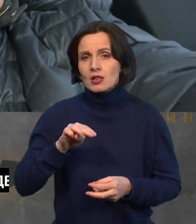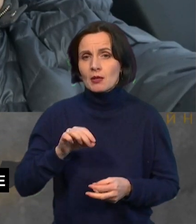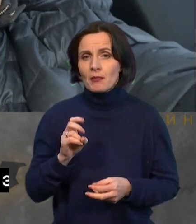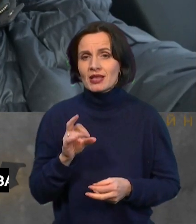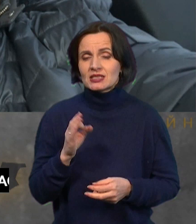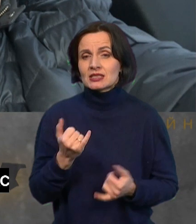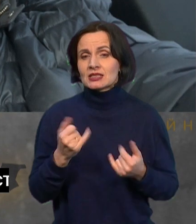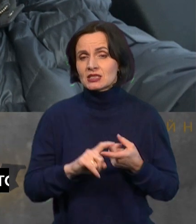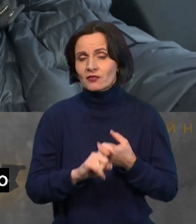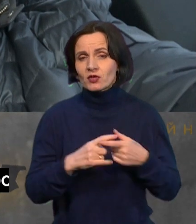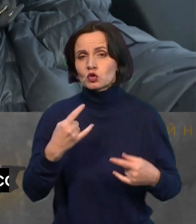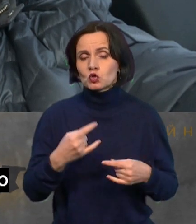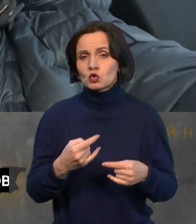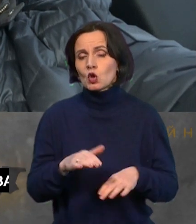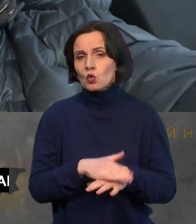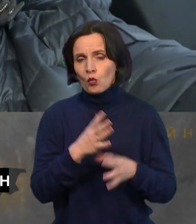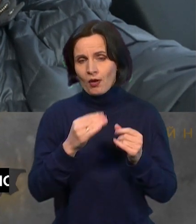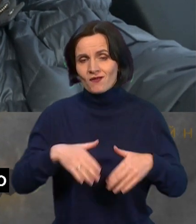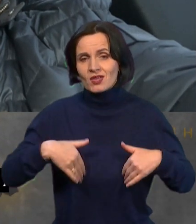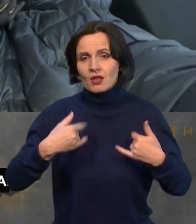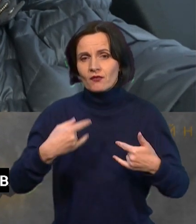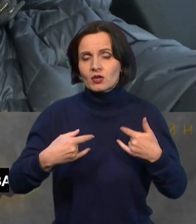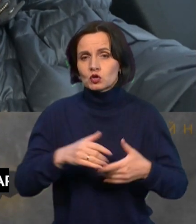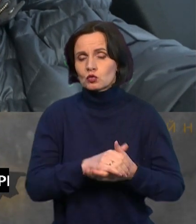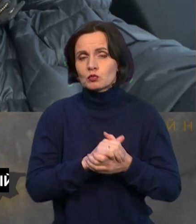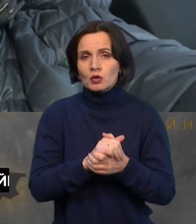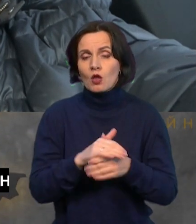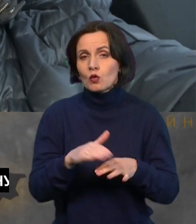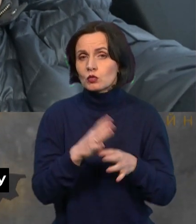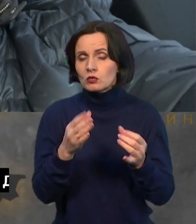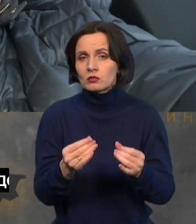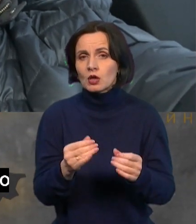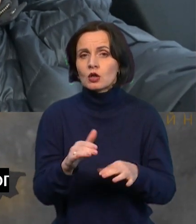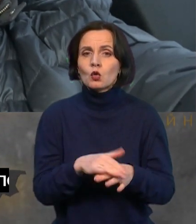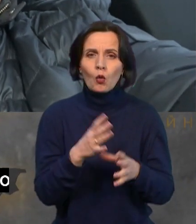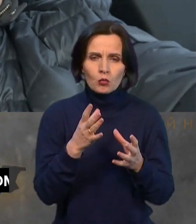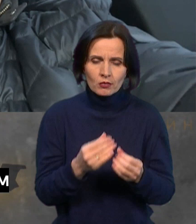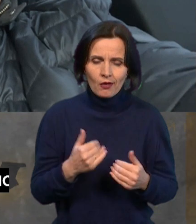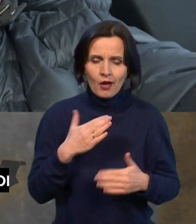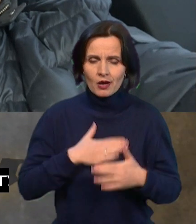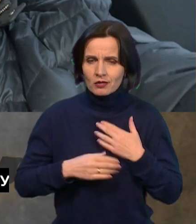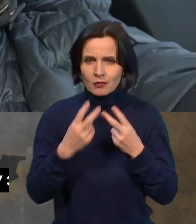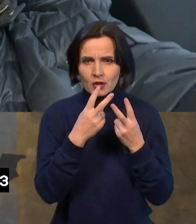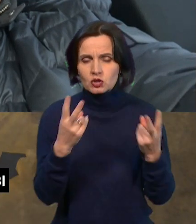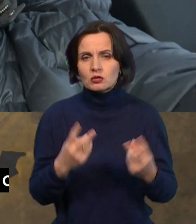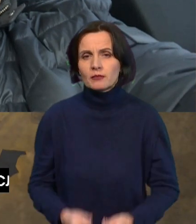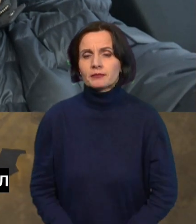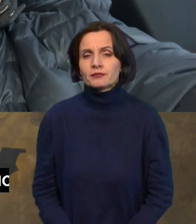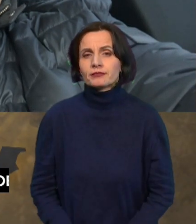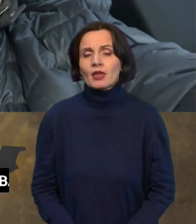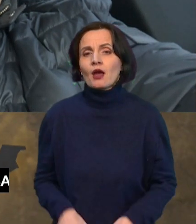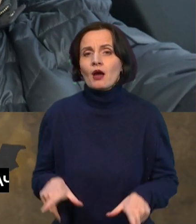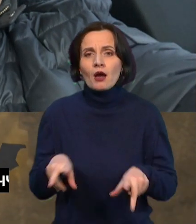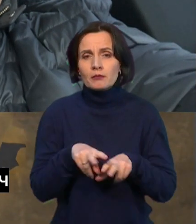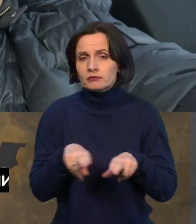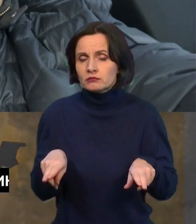нашою студією. Пане Олеже, доброго дня, вітаємо вас в ефірі Суспільного. Доброго дня. Добрий день, я радий вас бачити. І ми вас. Навзаєм, пане